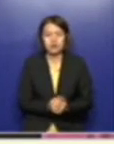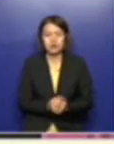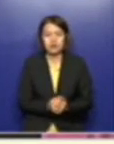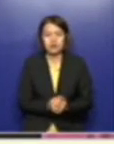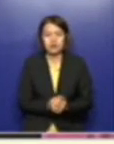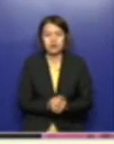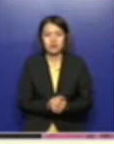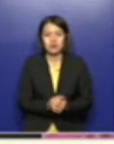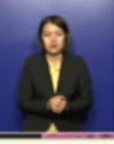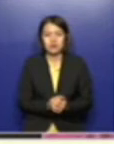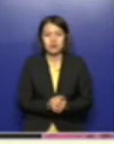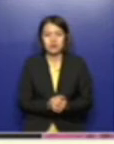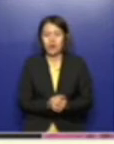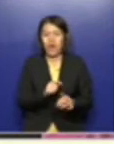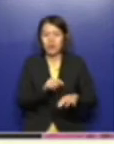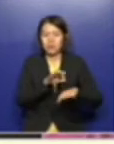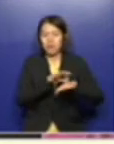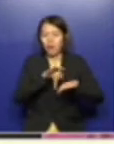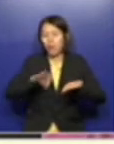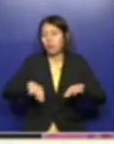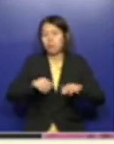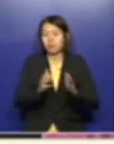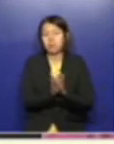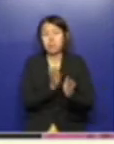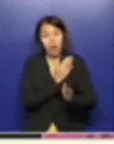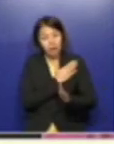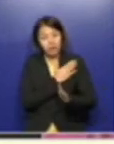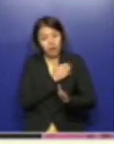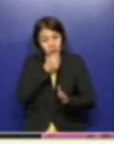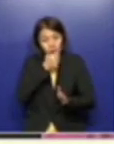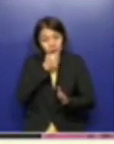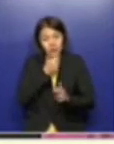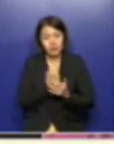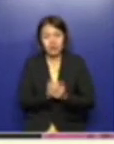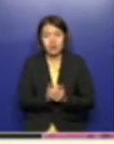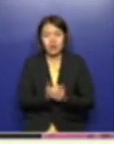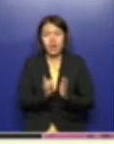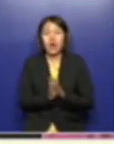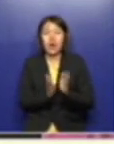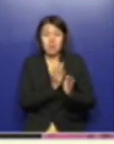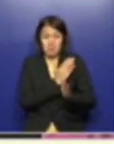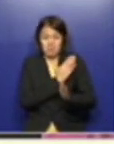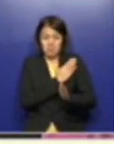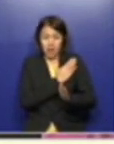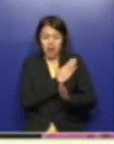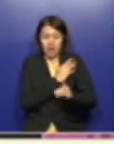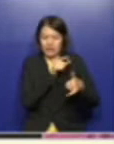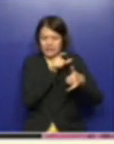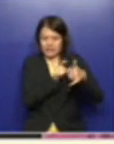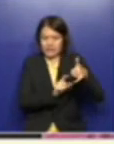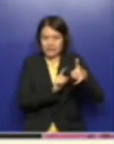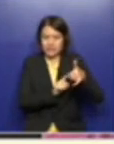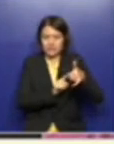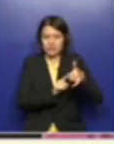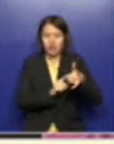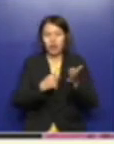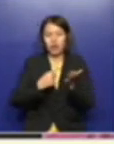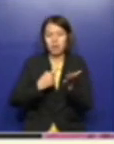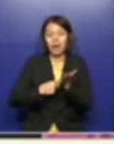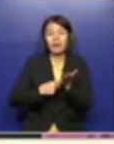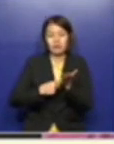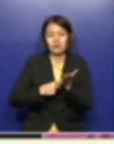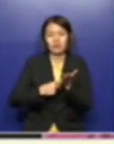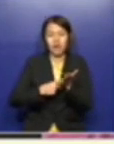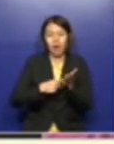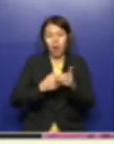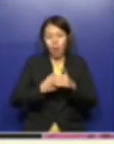จากความพระเป็นพระภิกษุหรือไม่และกรณีพระภิกษุรูปนั้นได้รับการประกันตัว